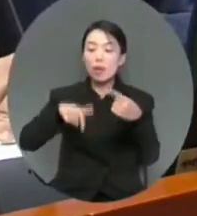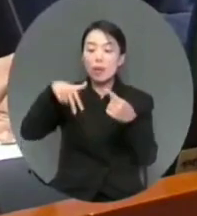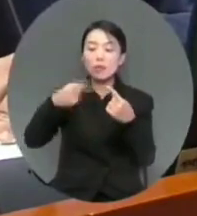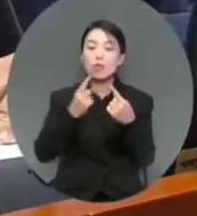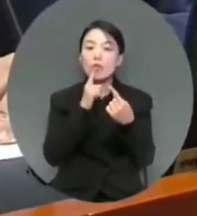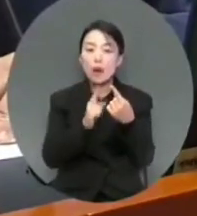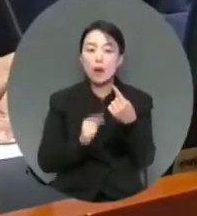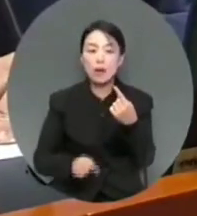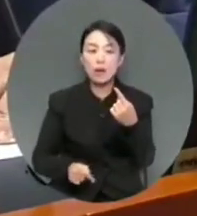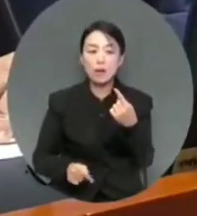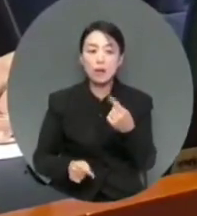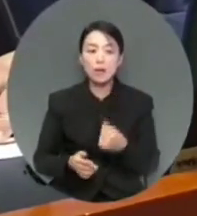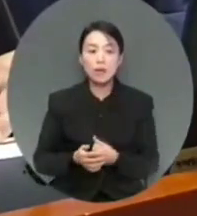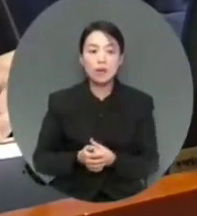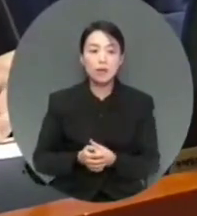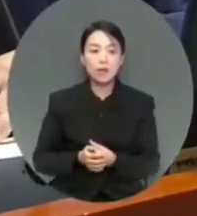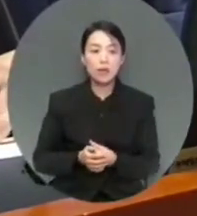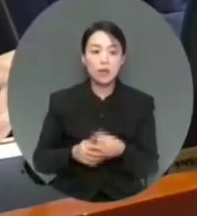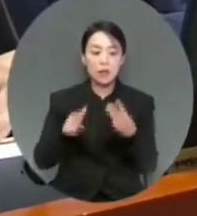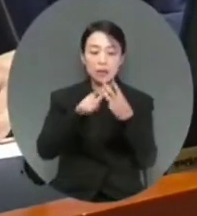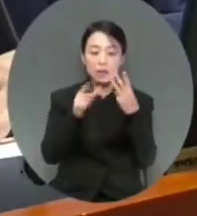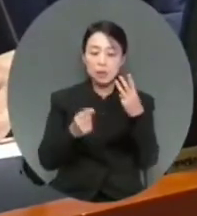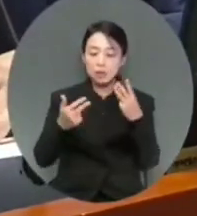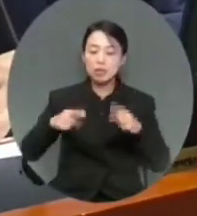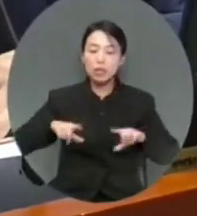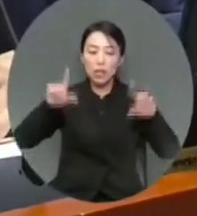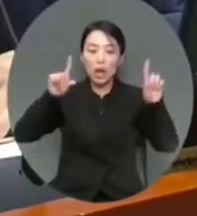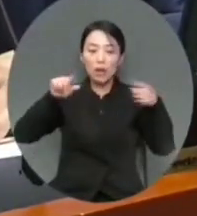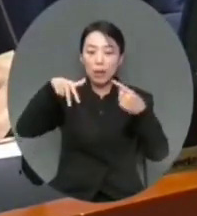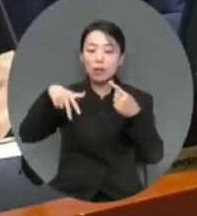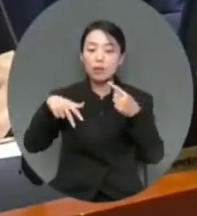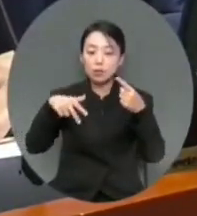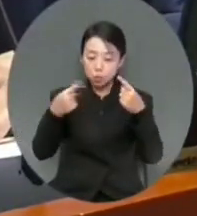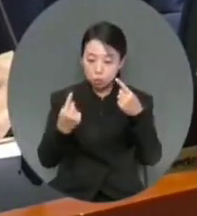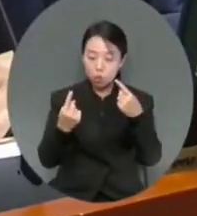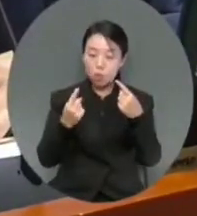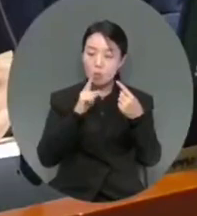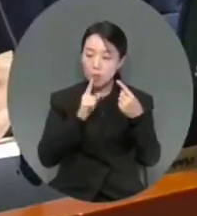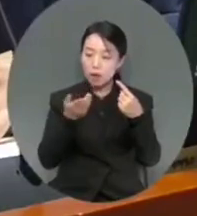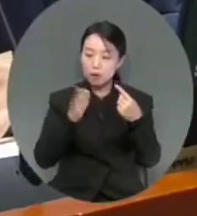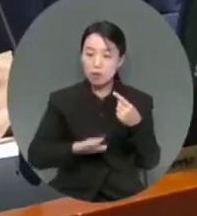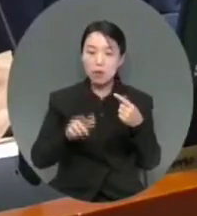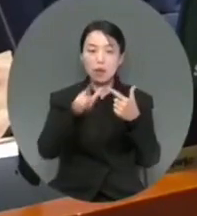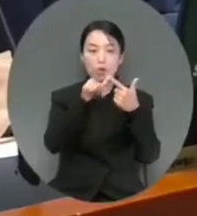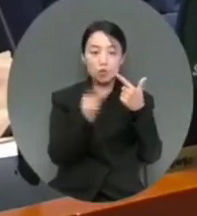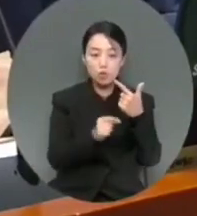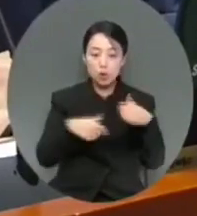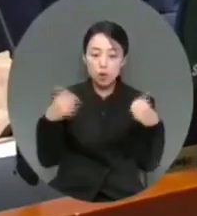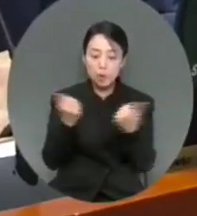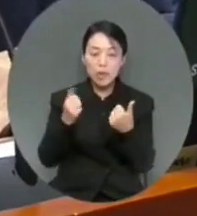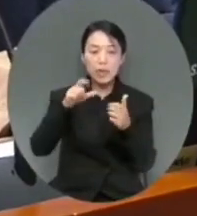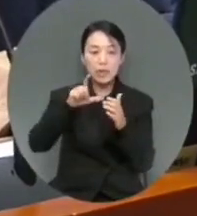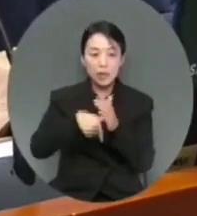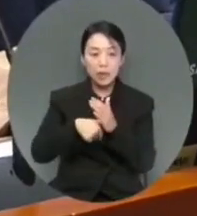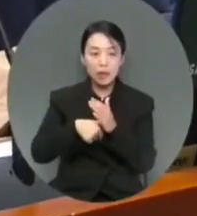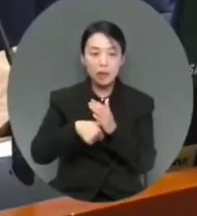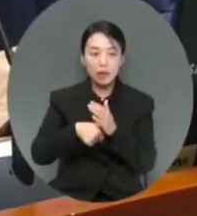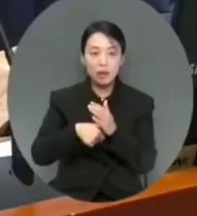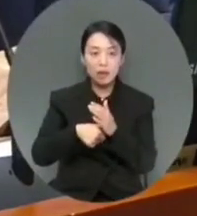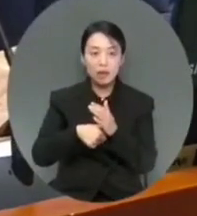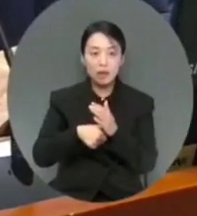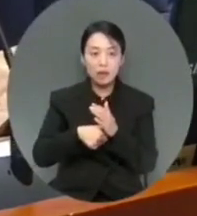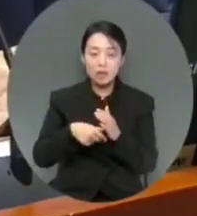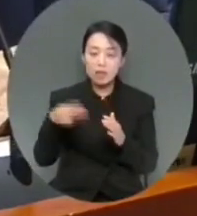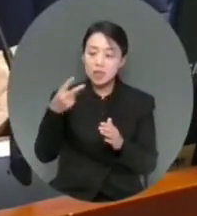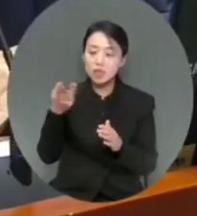아니 그러니까. 거기에서. 근데 3월 7일 날 했던 100조 계획이 6월 달에 국가심 회의를 통해 가지고는 한 2천억 남짓